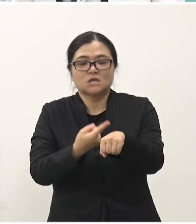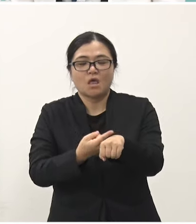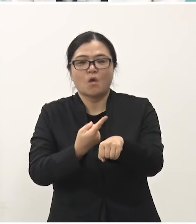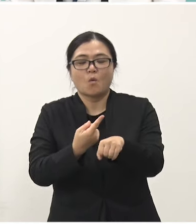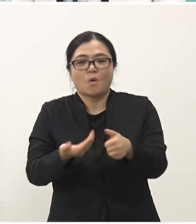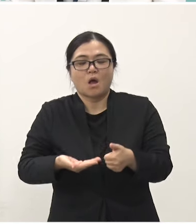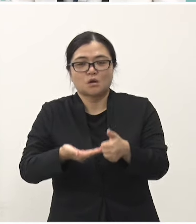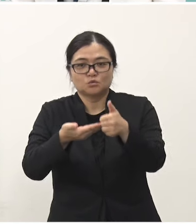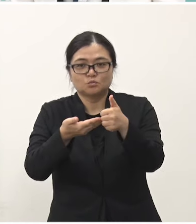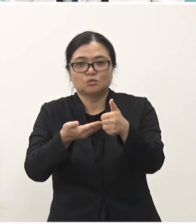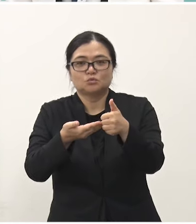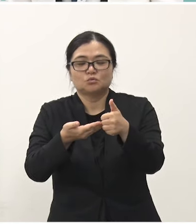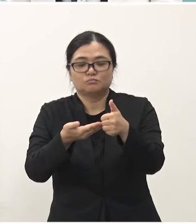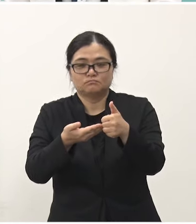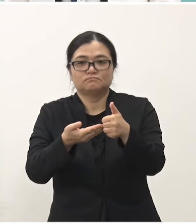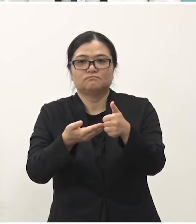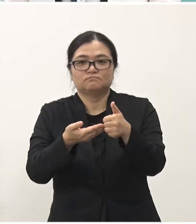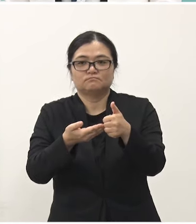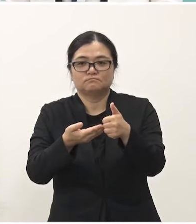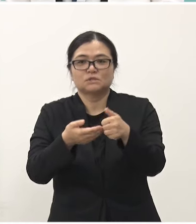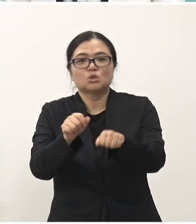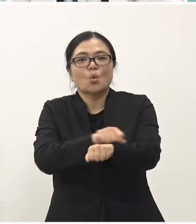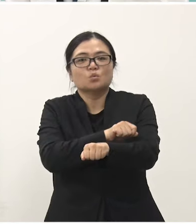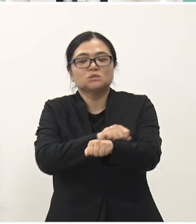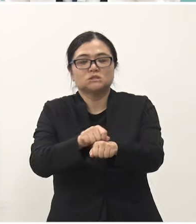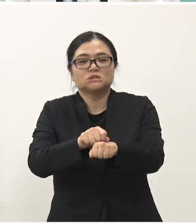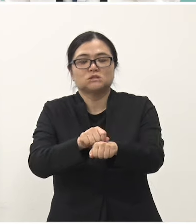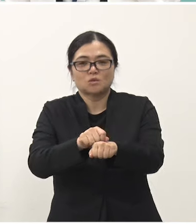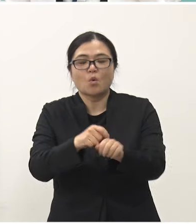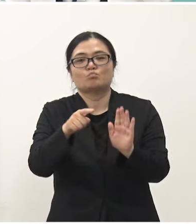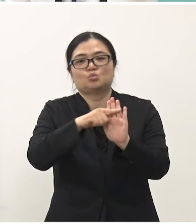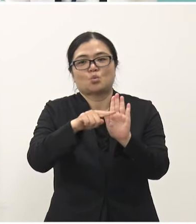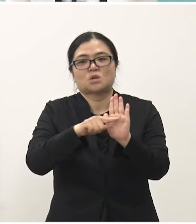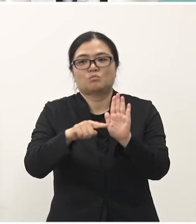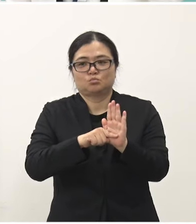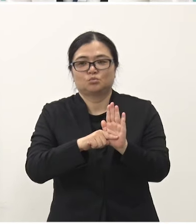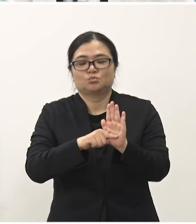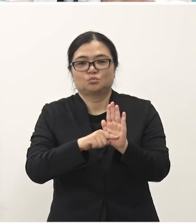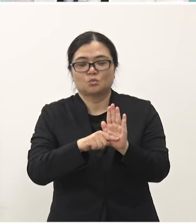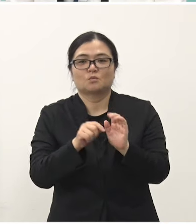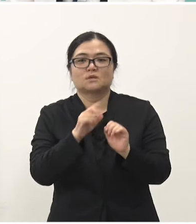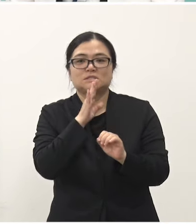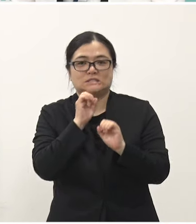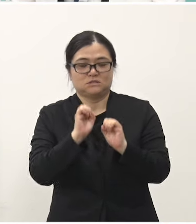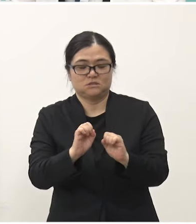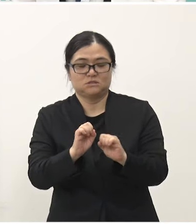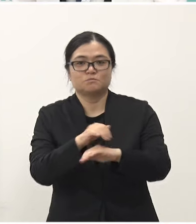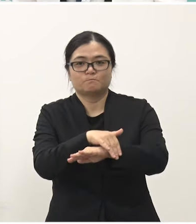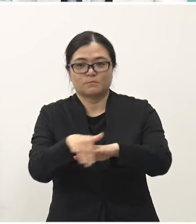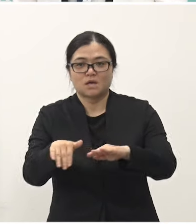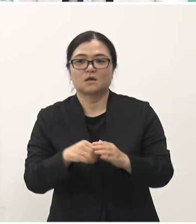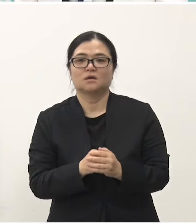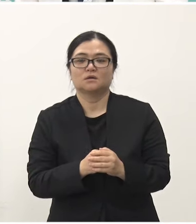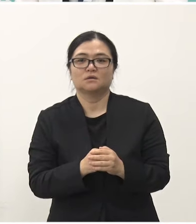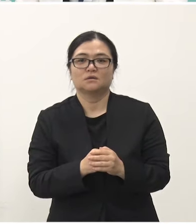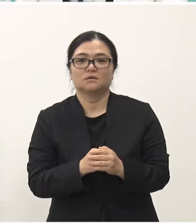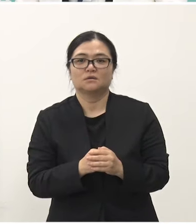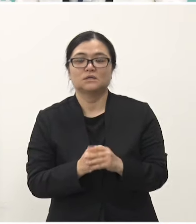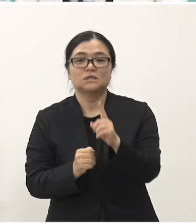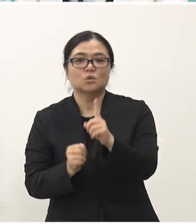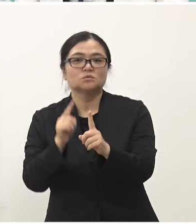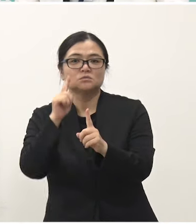独自のえ活動プログラムを実施いたします1つ目のプログラムは実験探求型の